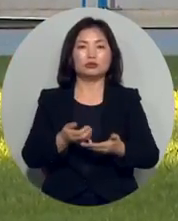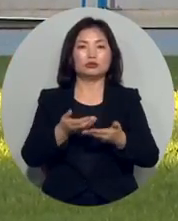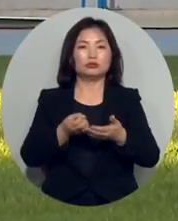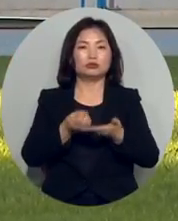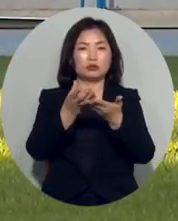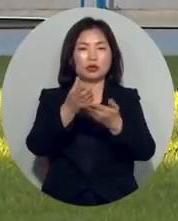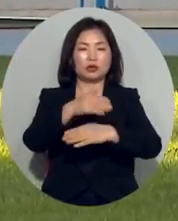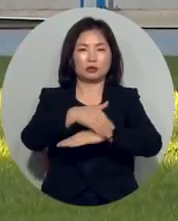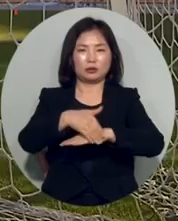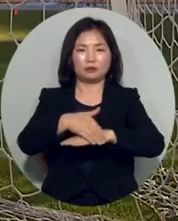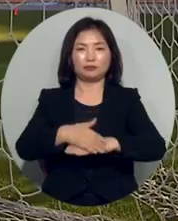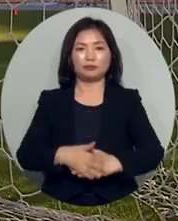예정입니다